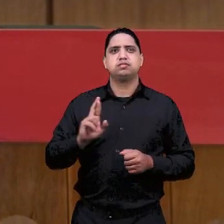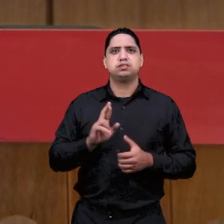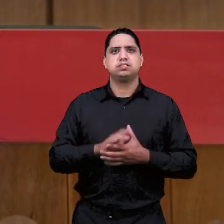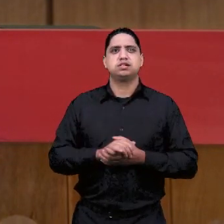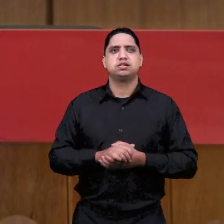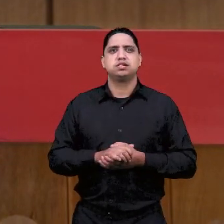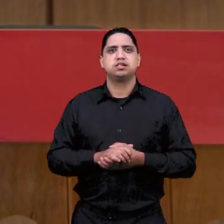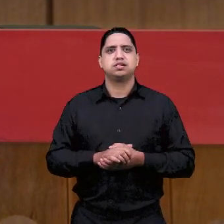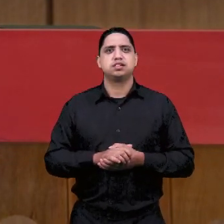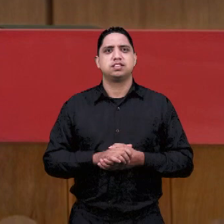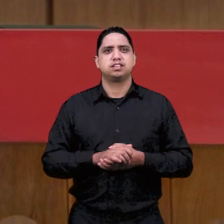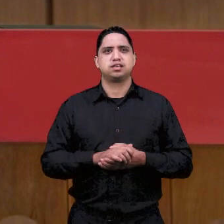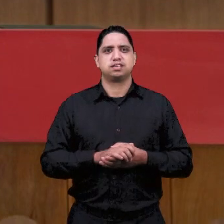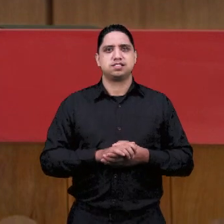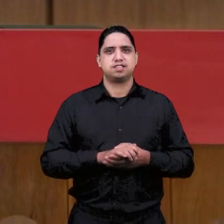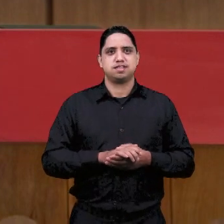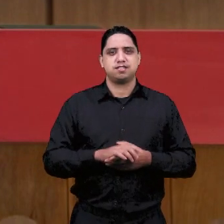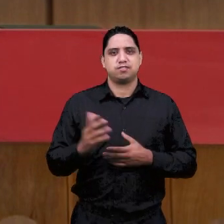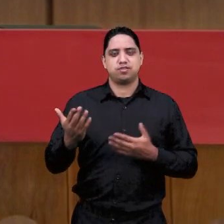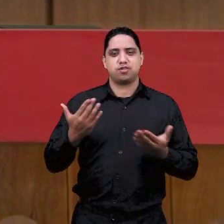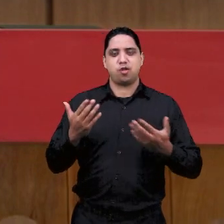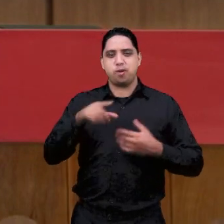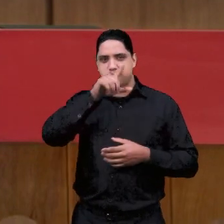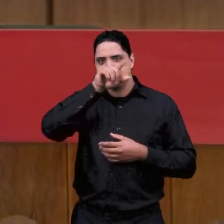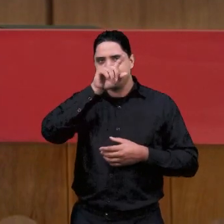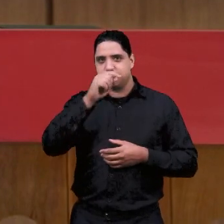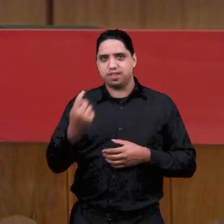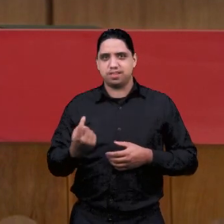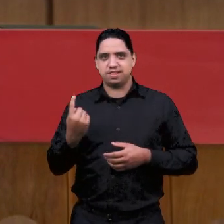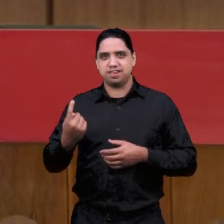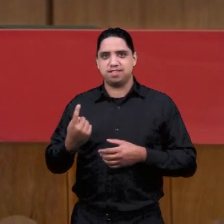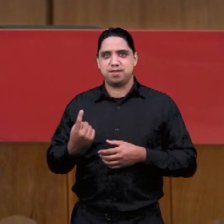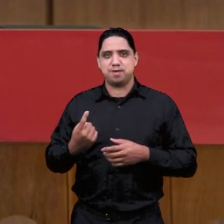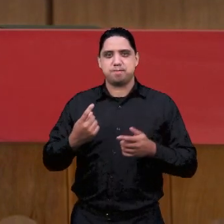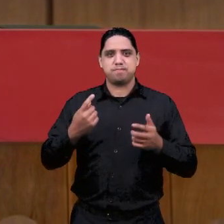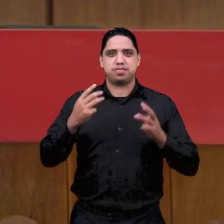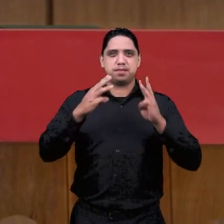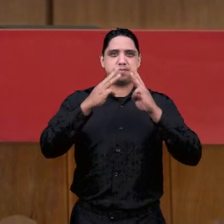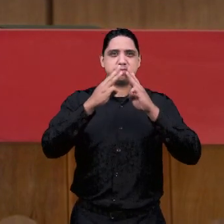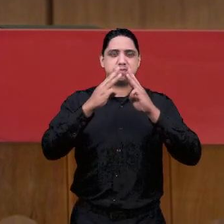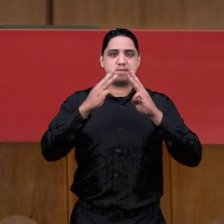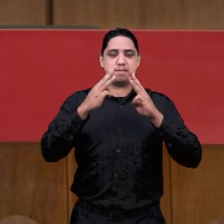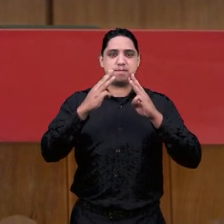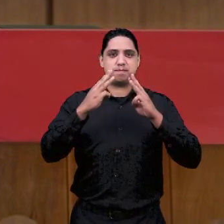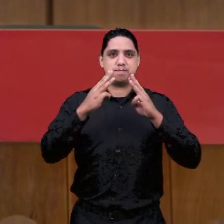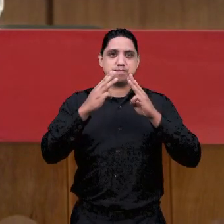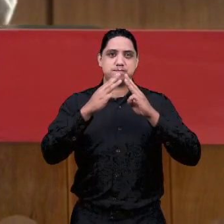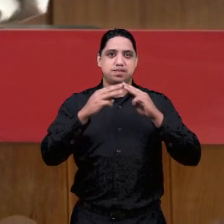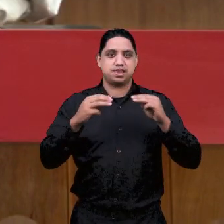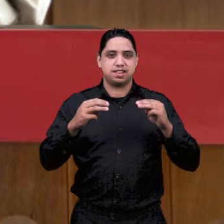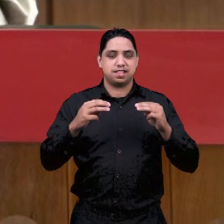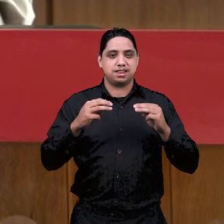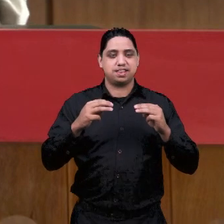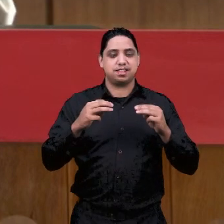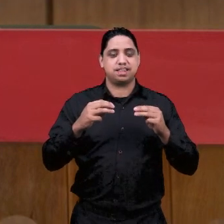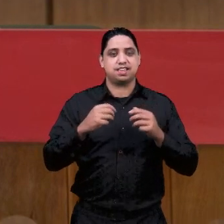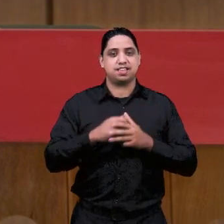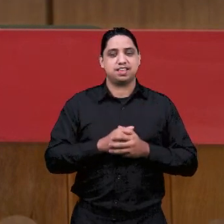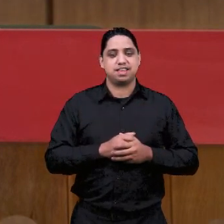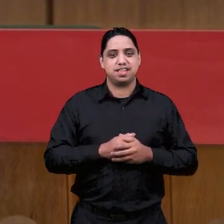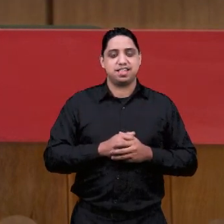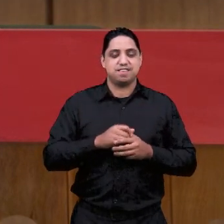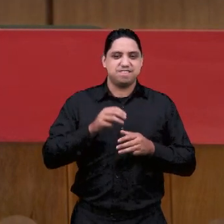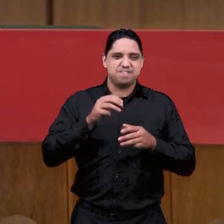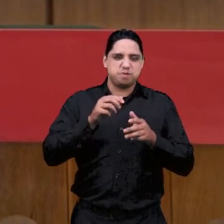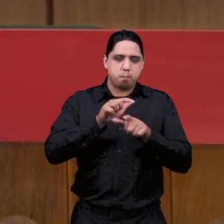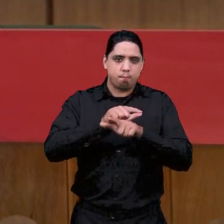On va faire comme les oiseaux solitaires. Il y a le groupe ici de science et foi. Donc la question est